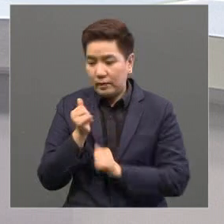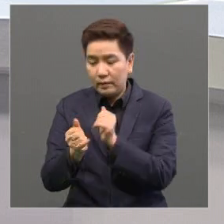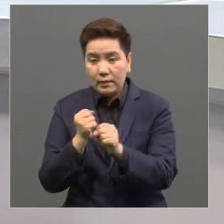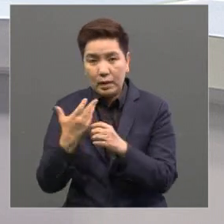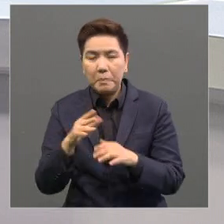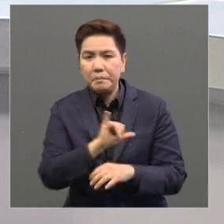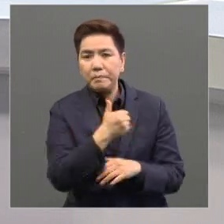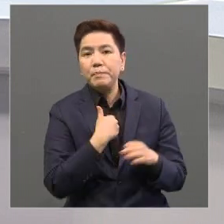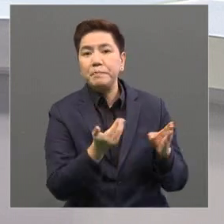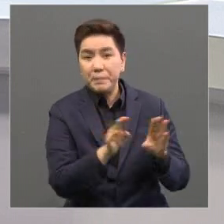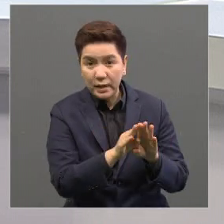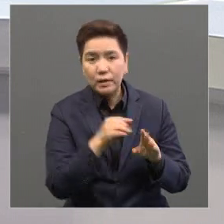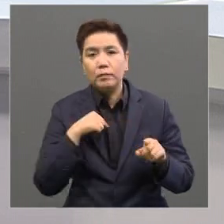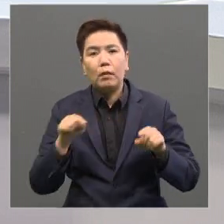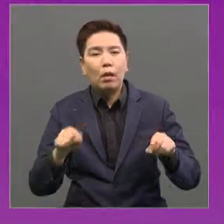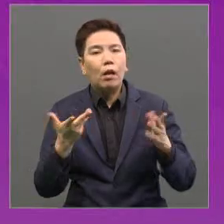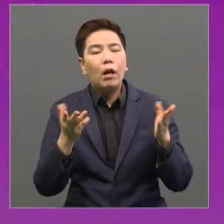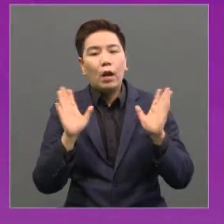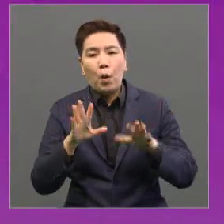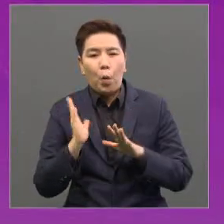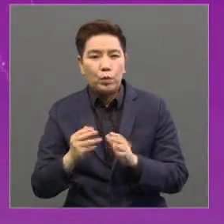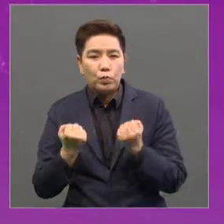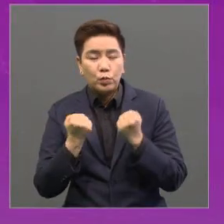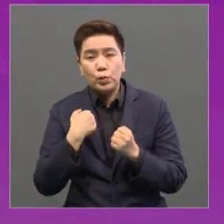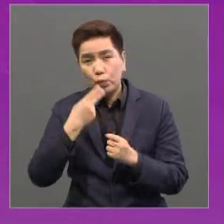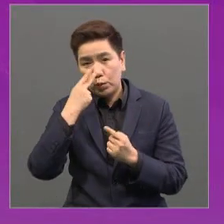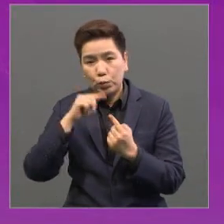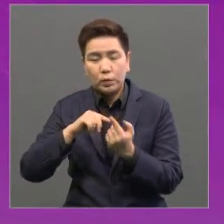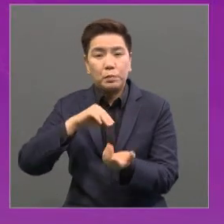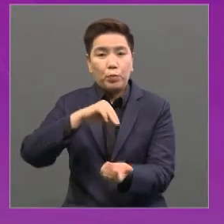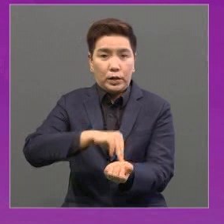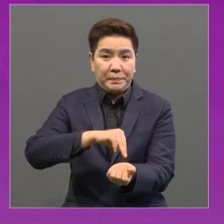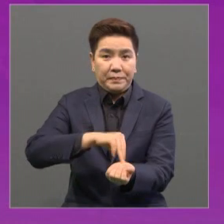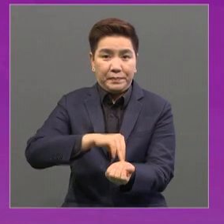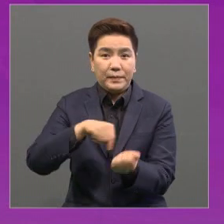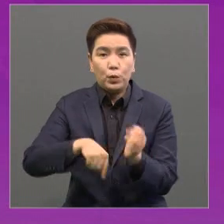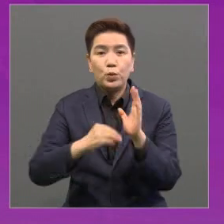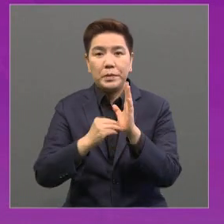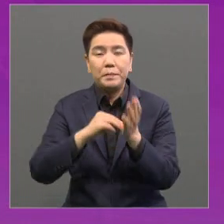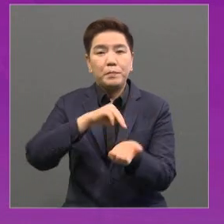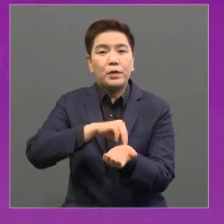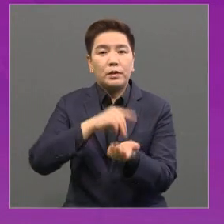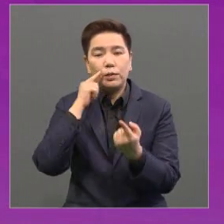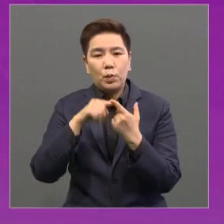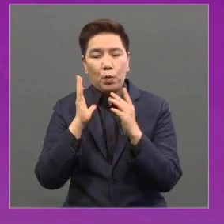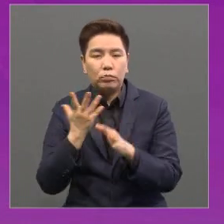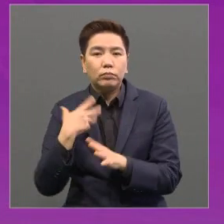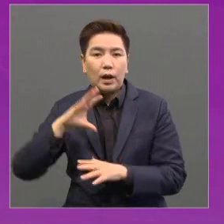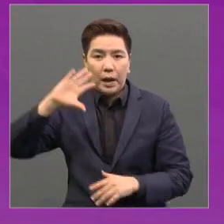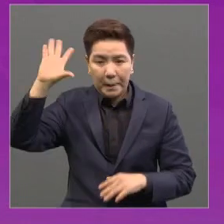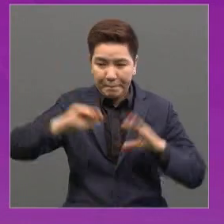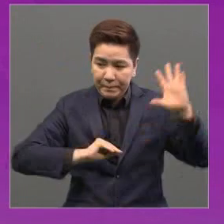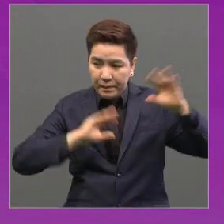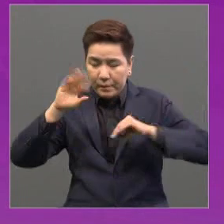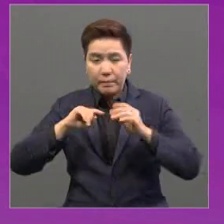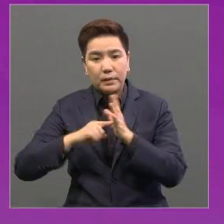ยังปิดอยู่อย่างไรก็ตามนะครับความหนาแน่นถ้าไปดูทั้งสถานีขนส่งหมอชิต 2ที่ประชาชนยังคงทยอยเดินทางกลับมา